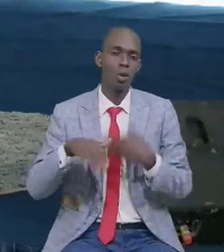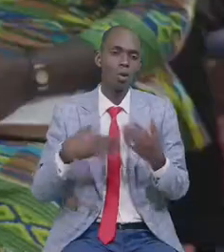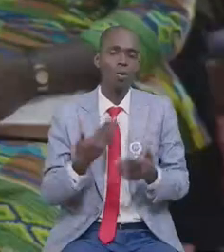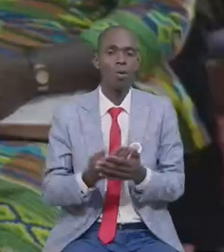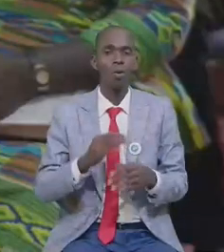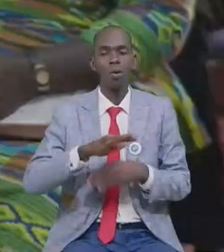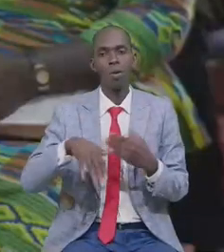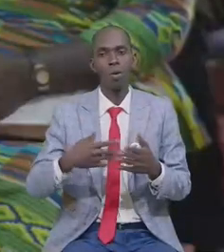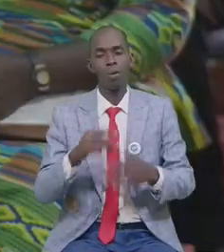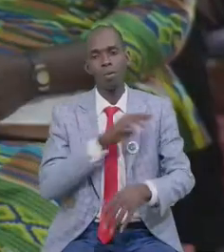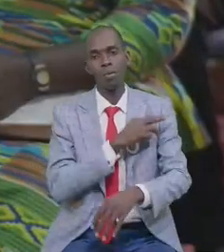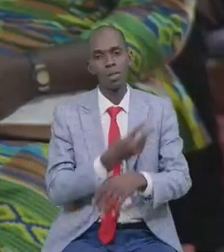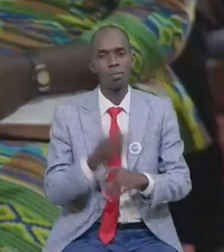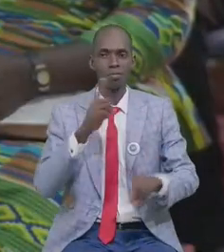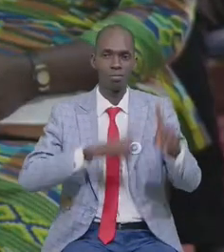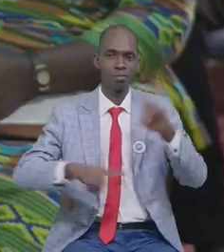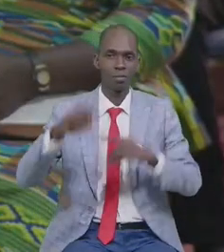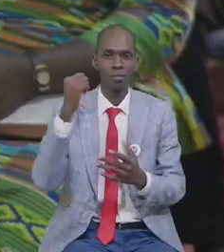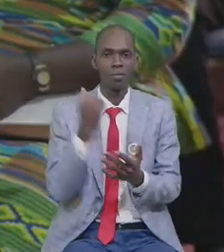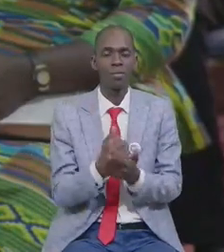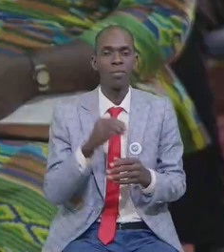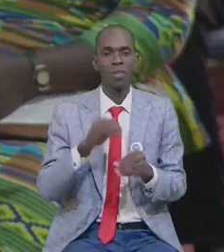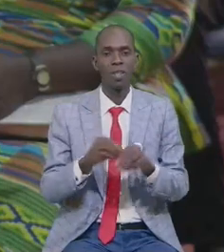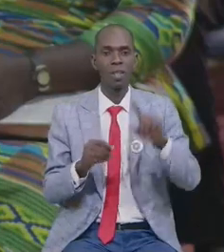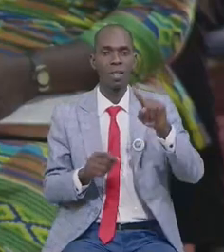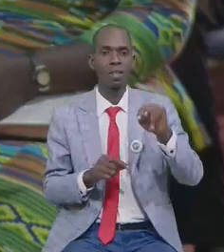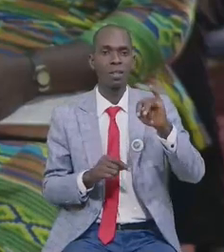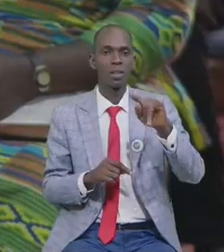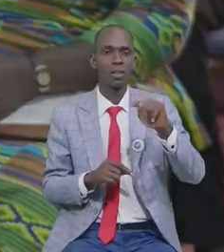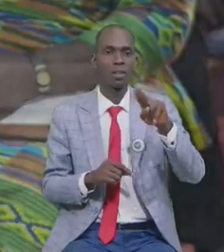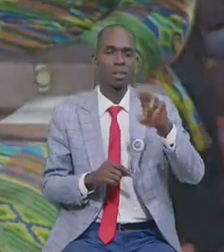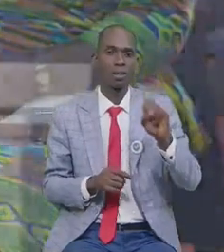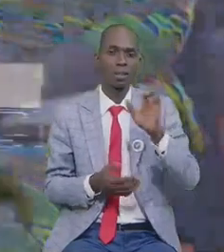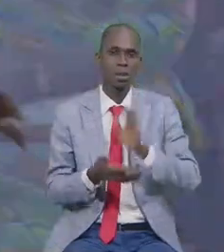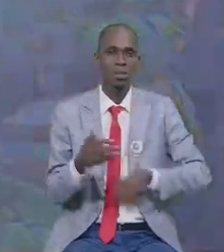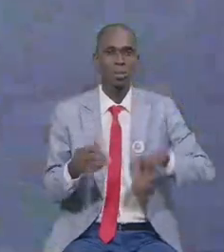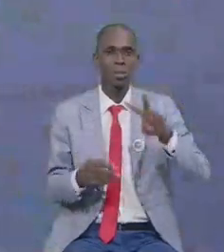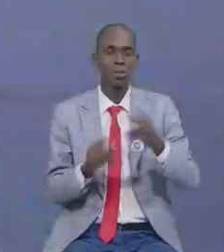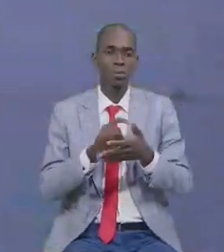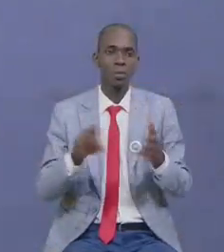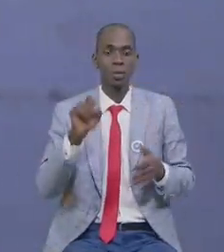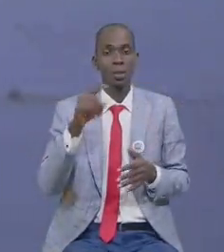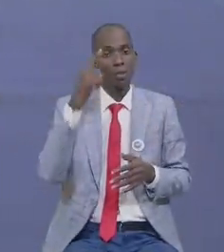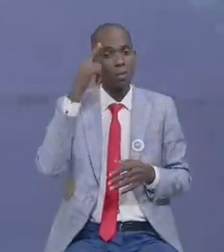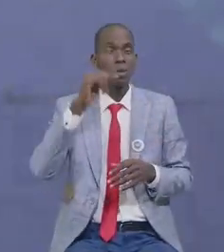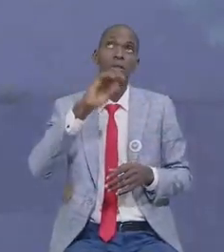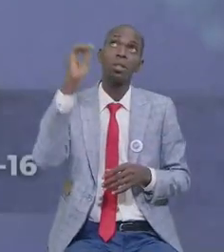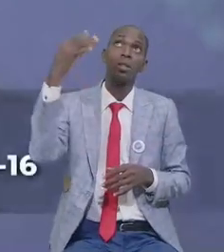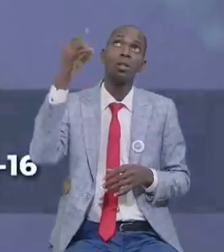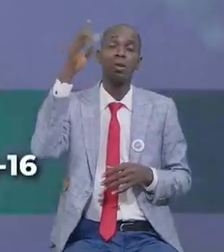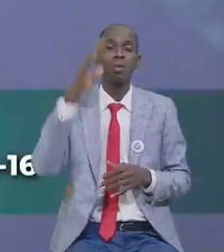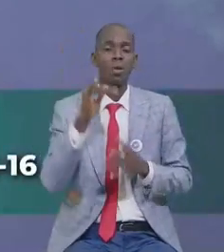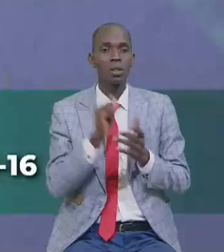Amen. En Tite au chapitre 2, verset 11. Car la grâce de Dieu, source